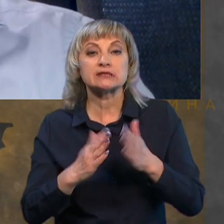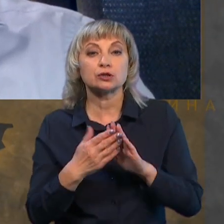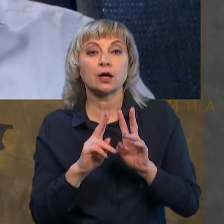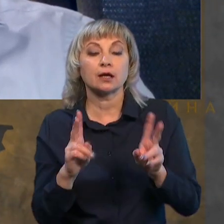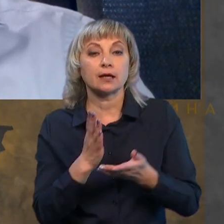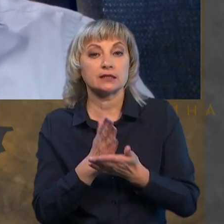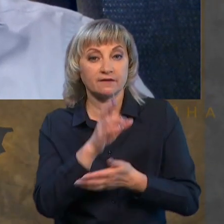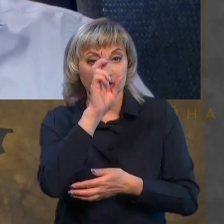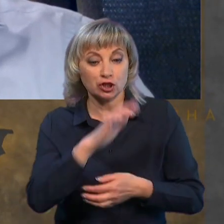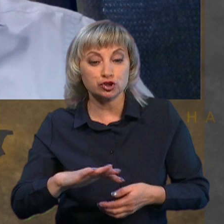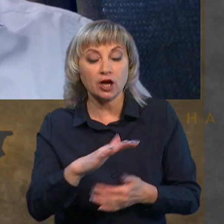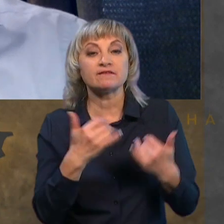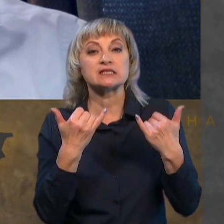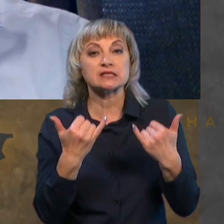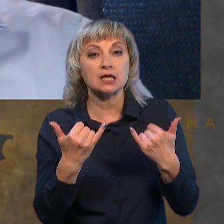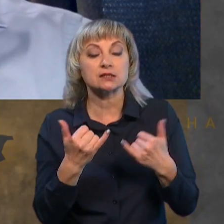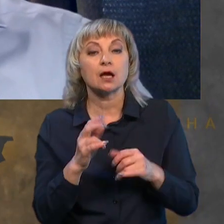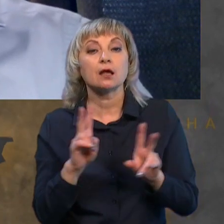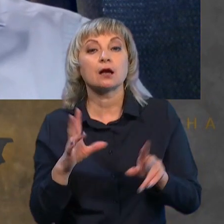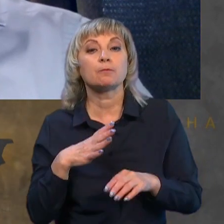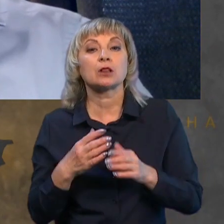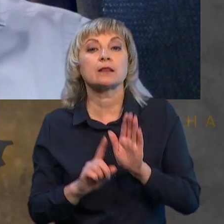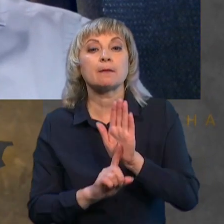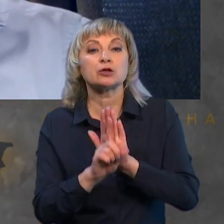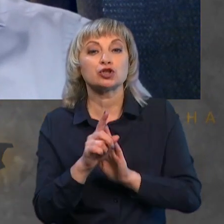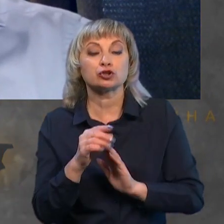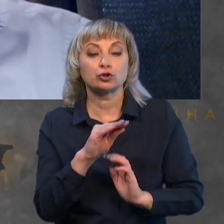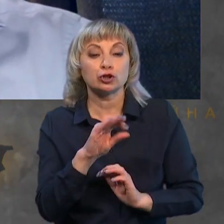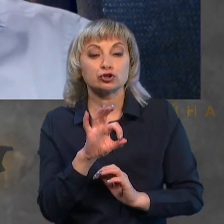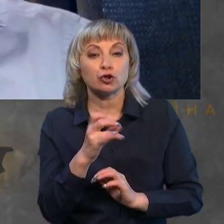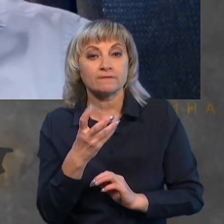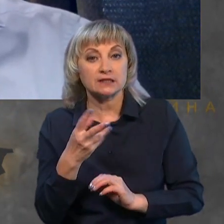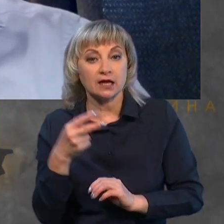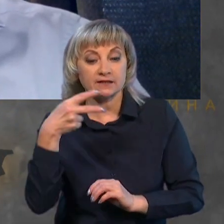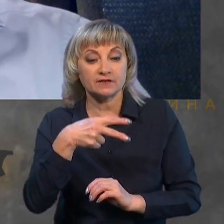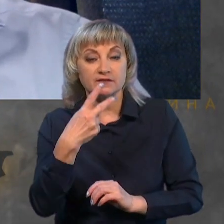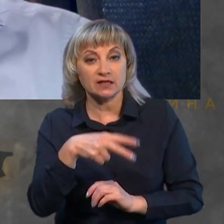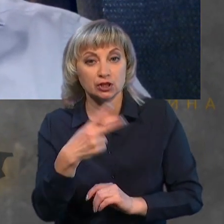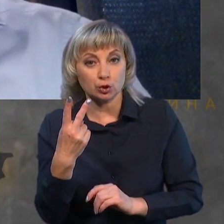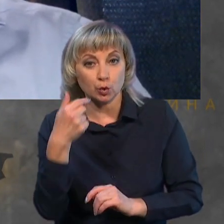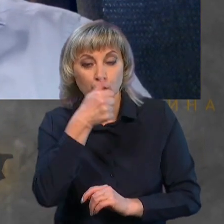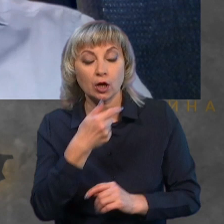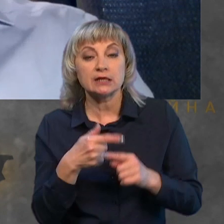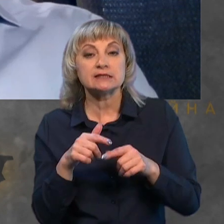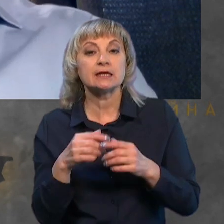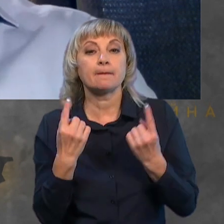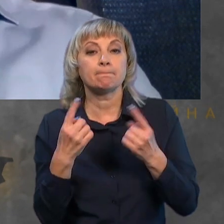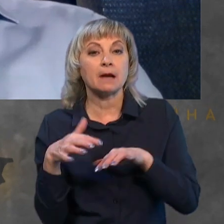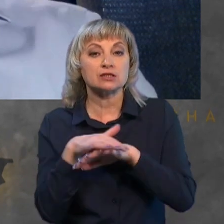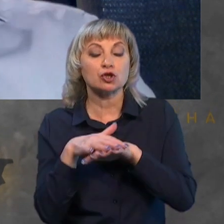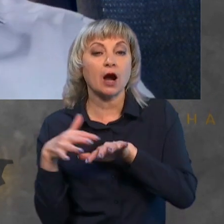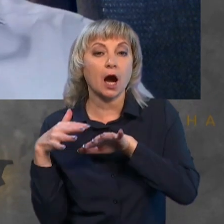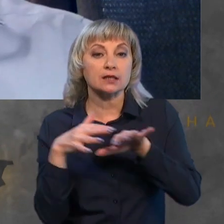є в державі зараз, і ту, яка була на початку жовтня 2022 року, до ось цих масованих атак росіян